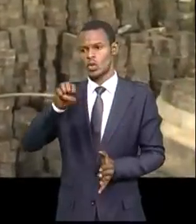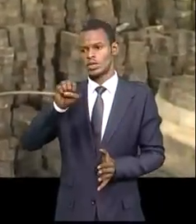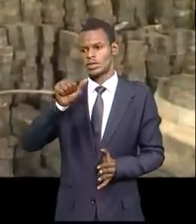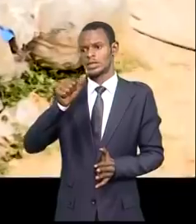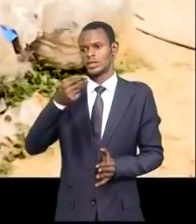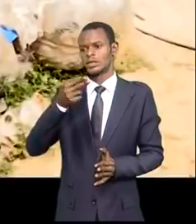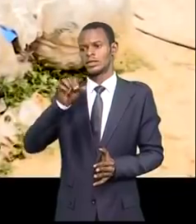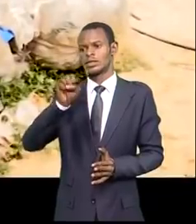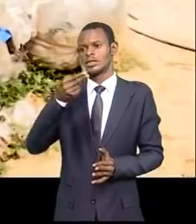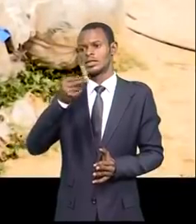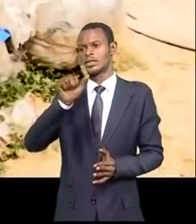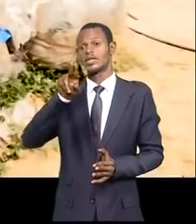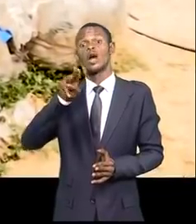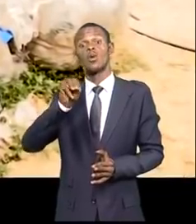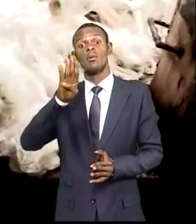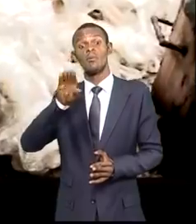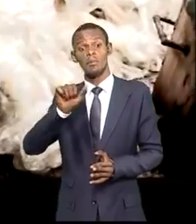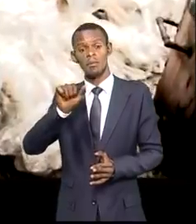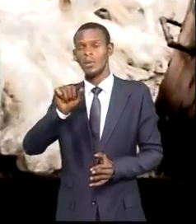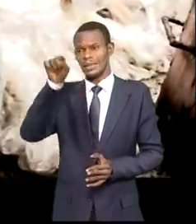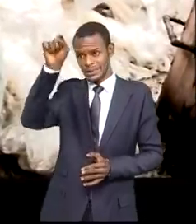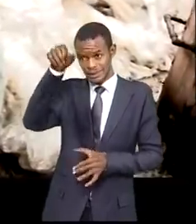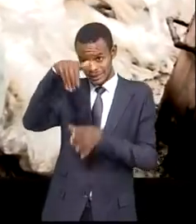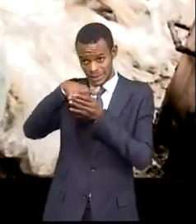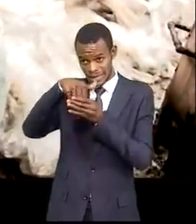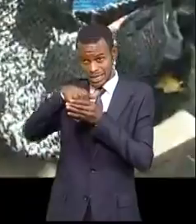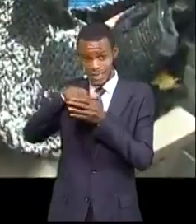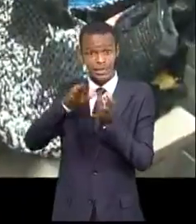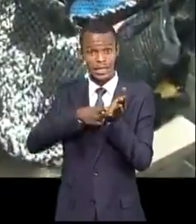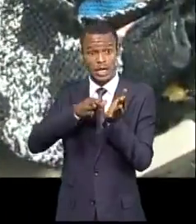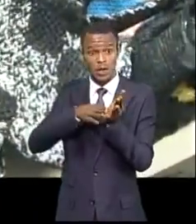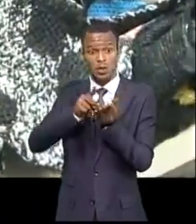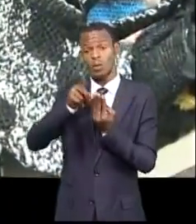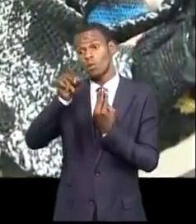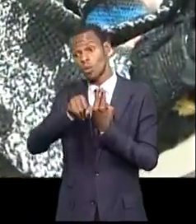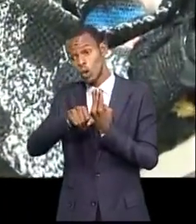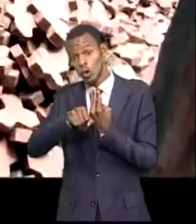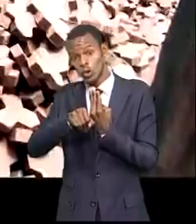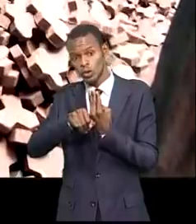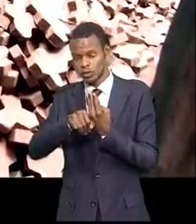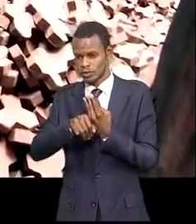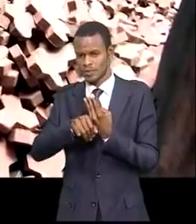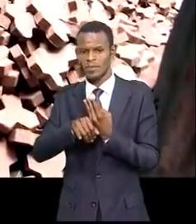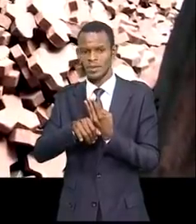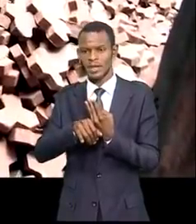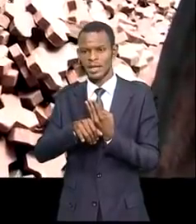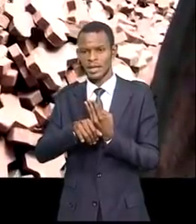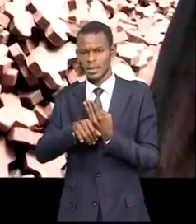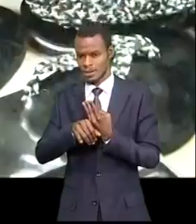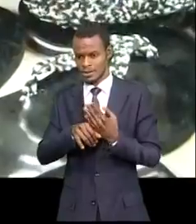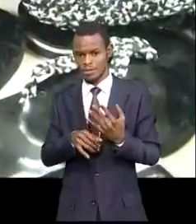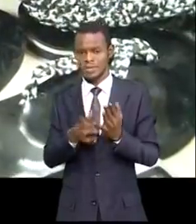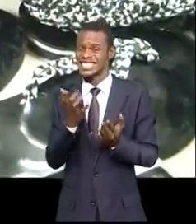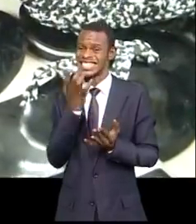des recyclages et de transformation des déchets plastiques et sachez en matériaux de construction tels que les pavés et autres